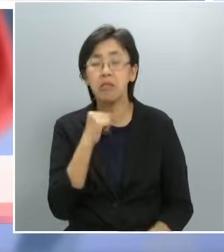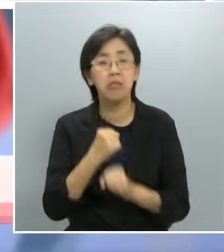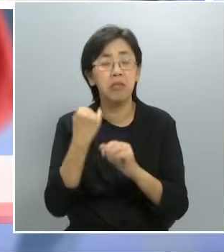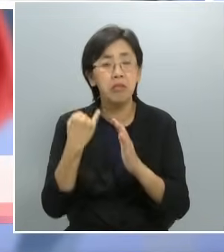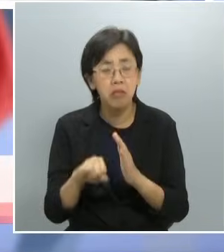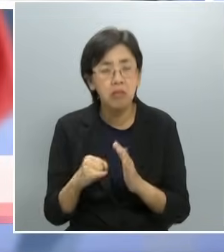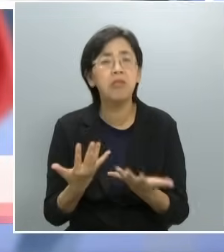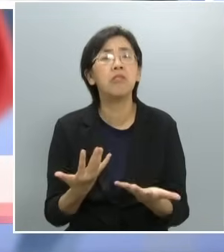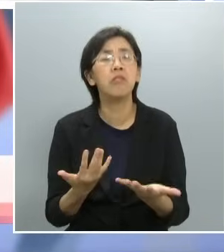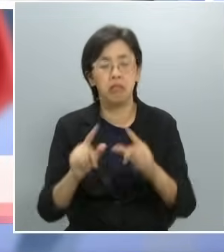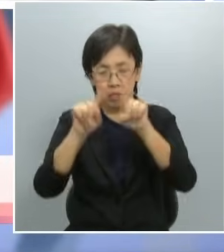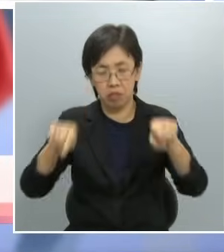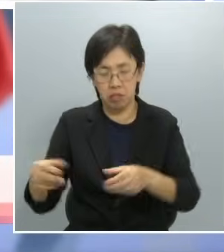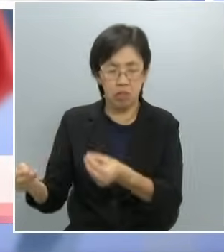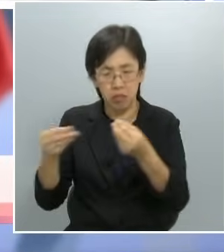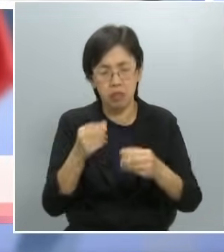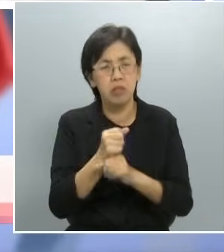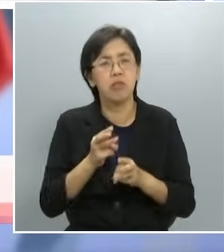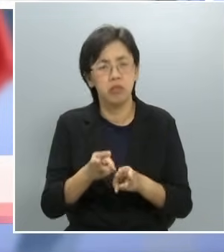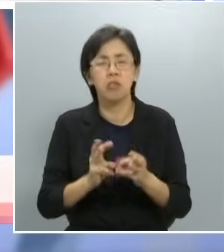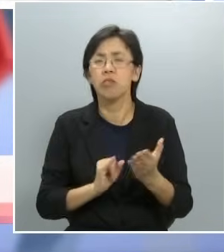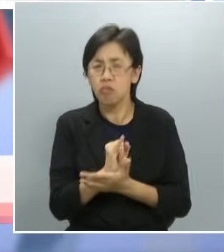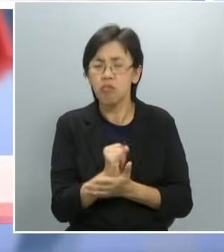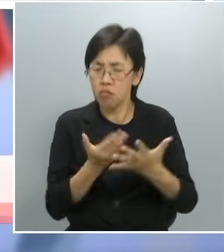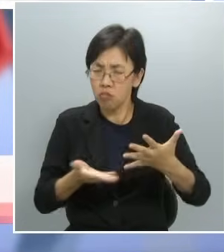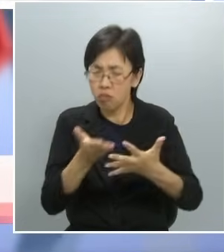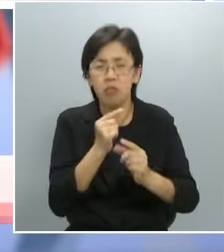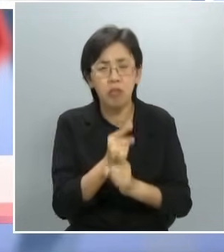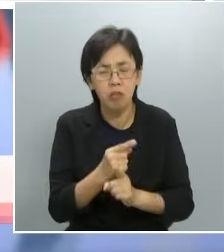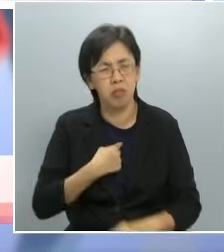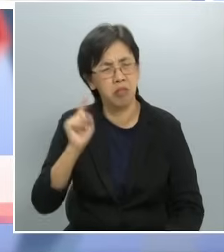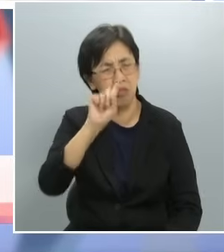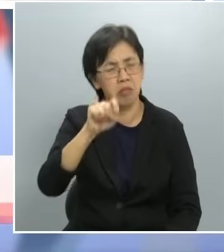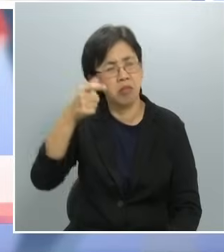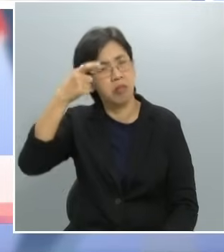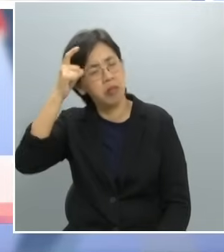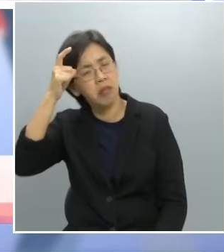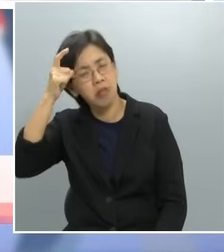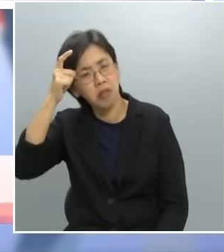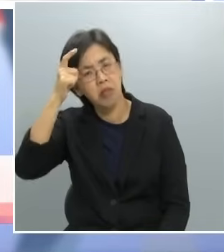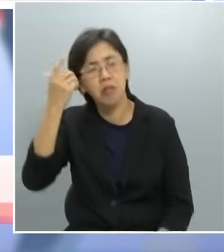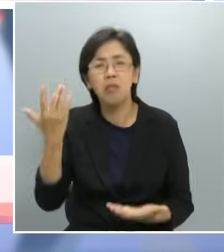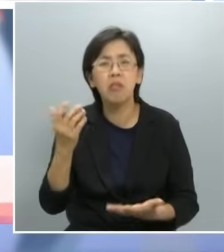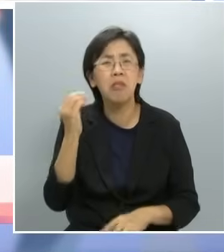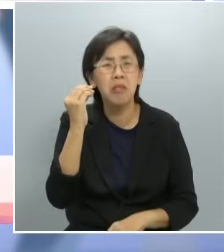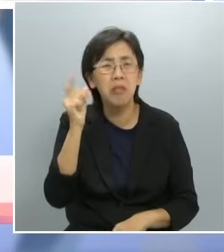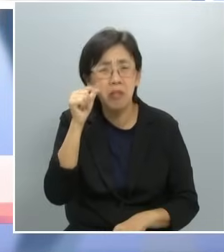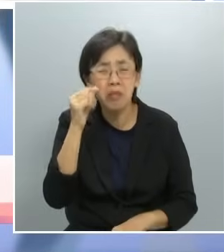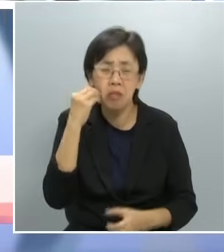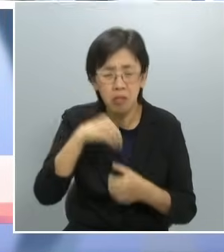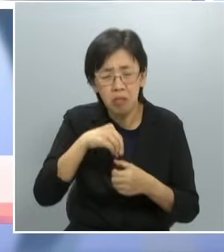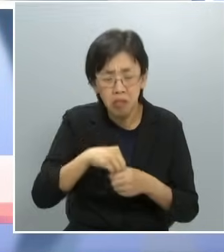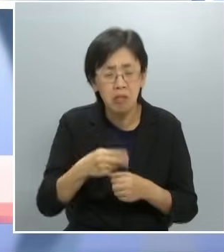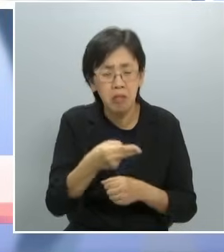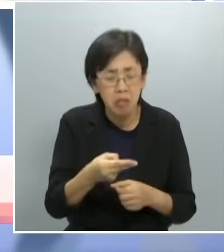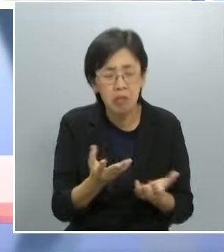ให้เขาเอาหมายเข้ามาทำให้มันถูกวิธีหนูก็งงไงพี่หนูก็สงสัยว่าเพราะว่าเขาก็อยู่บ้านแบบรับส่งหลานอะไรอย่างเงี้ยหนูยังพูดกับเขา